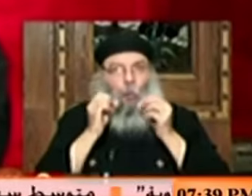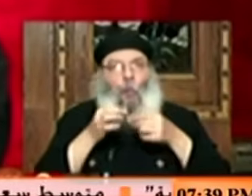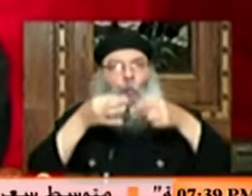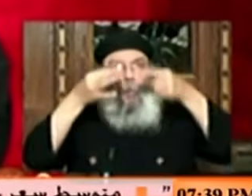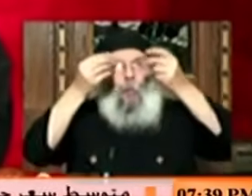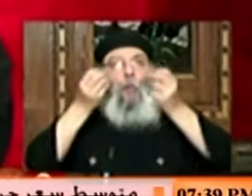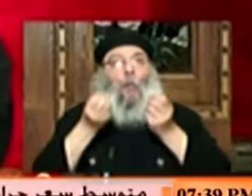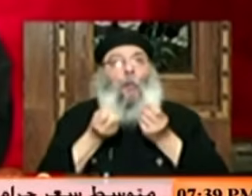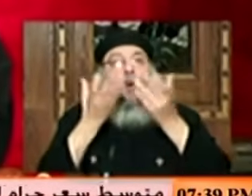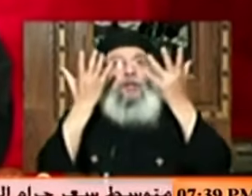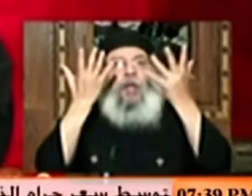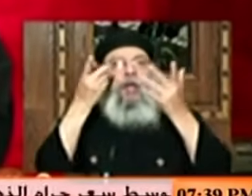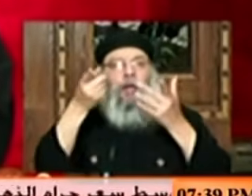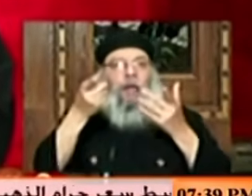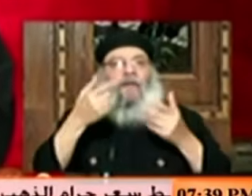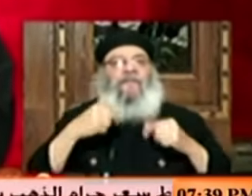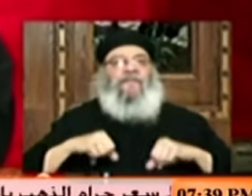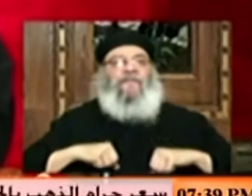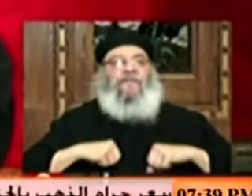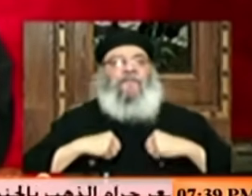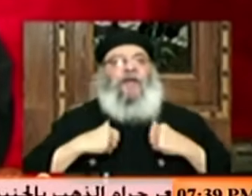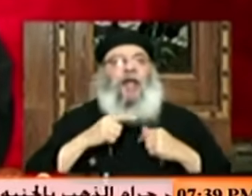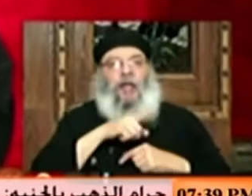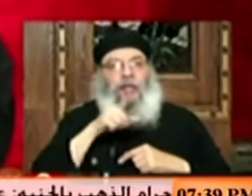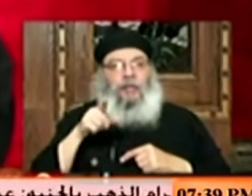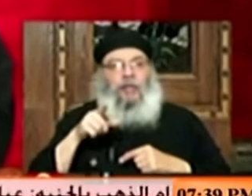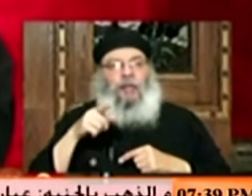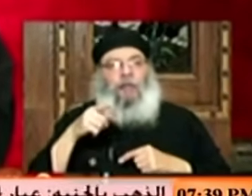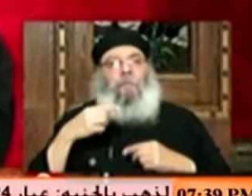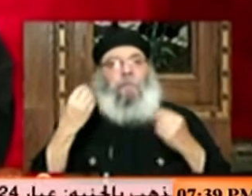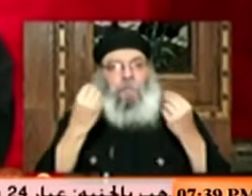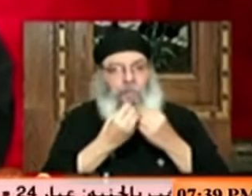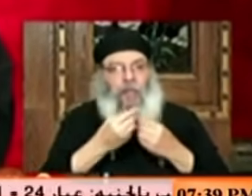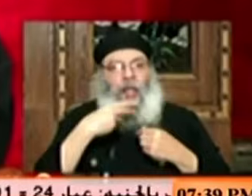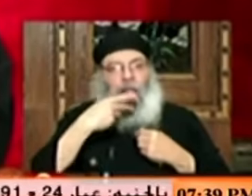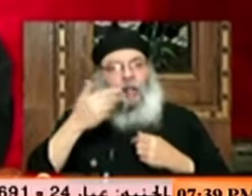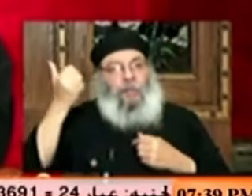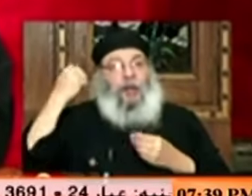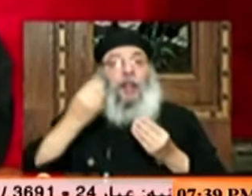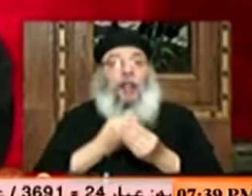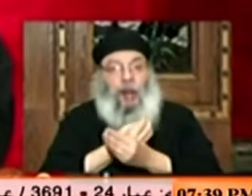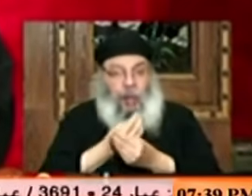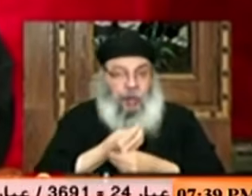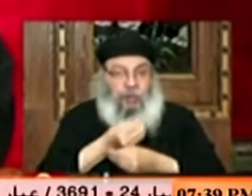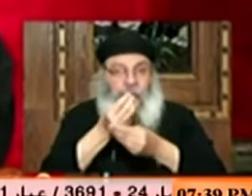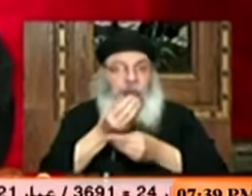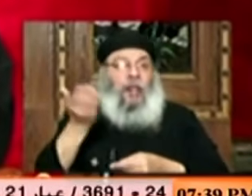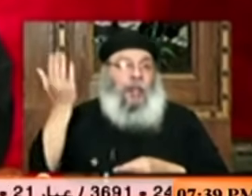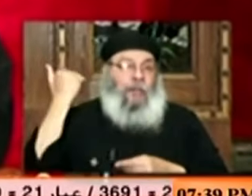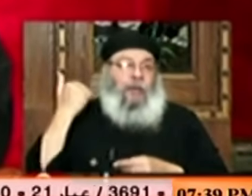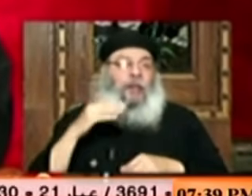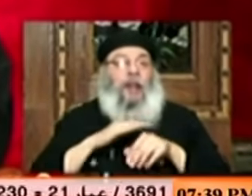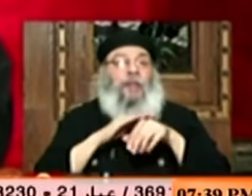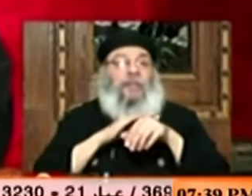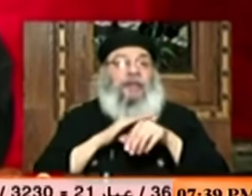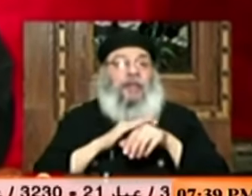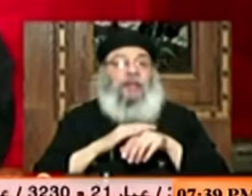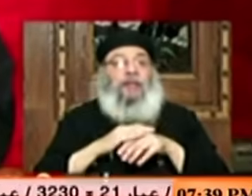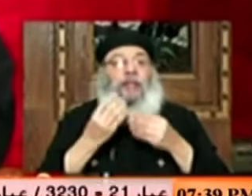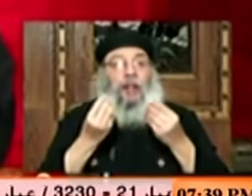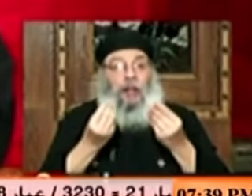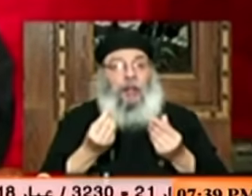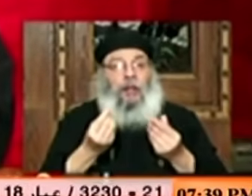حياتنا مع اللغات اللي اتكلمنا عليها قبل كده الهدايا ولمسات الرقيقه